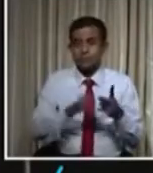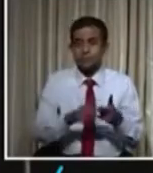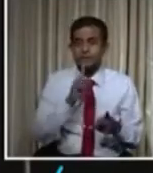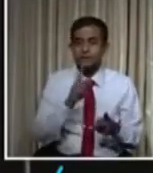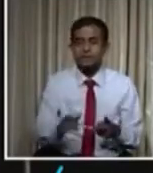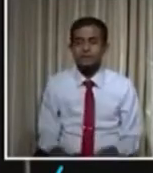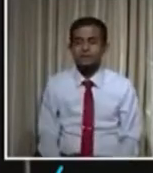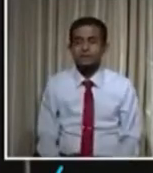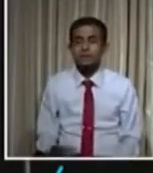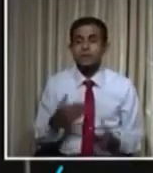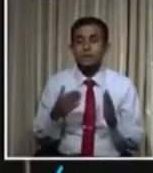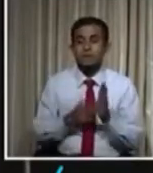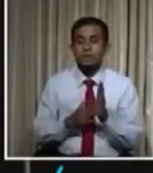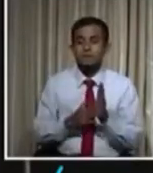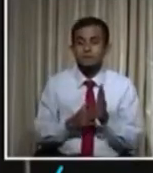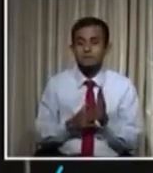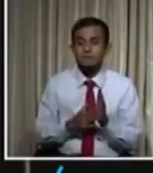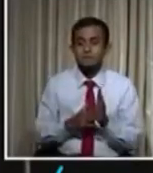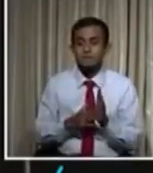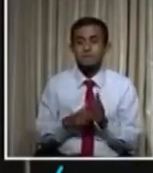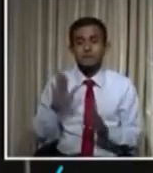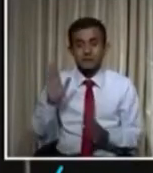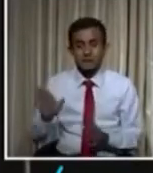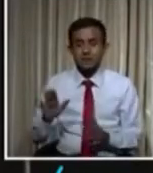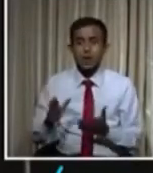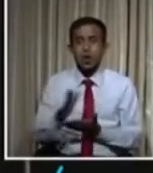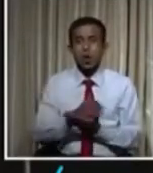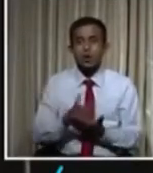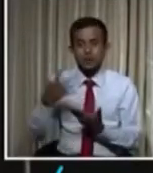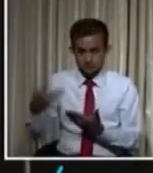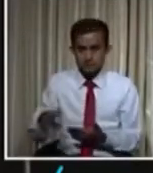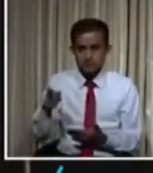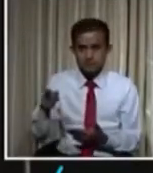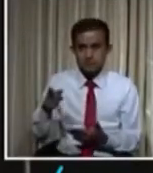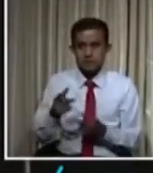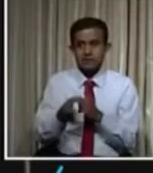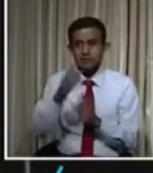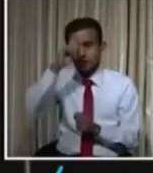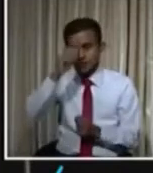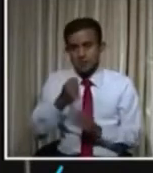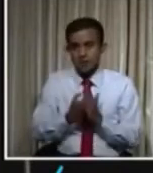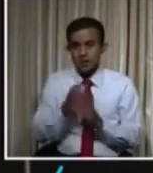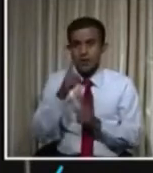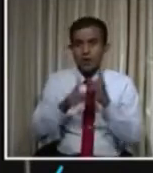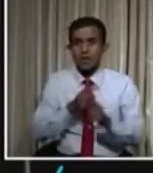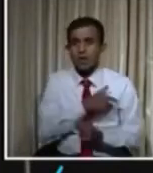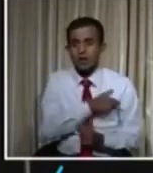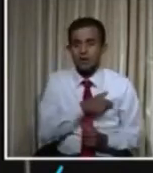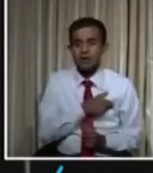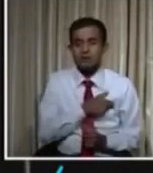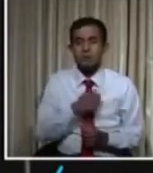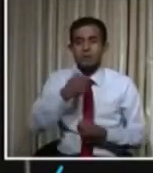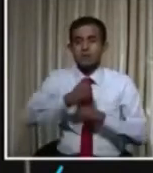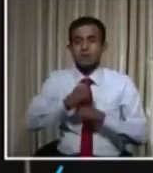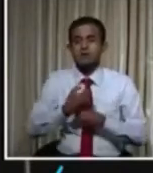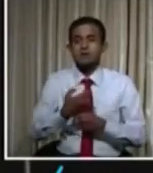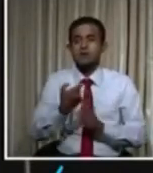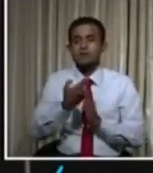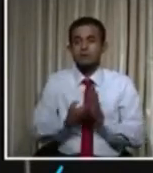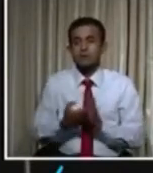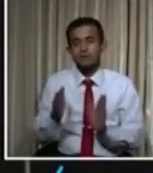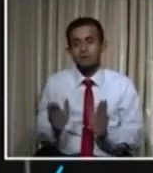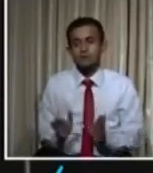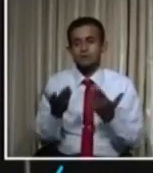කිව්වා මහින්දානන්ද අලුත්ගමගේ හින්දා මේ සම්පූර්ණ වුණේ කියලා ජනාධිපතිතුමනි ගරු කතානායකතුමනි මම රජයේ ප්‍රතිපත්තිය ක්‍රියාත්මක